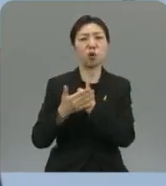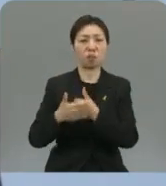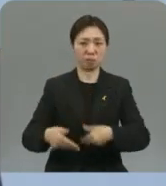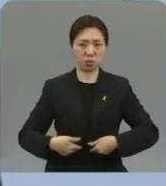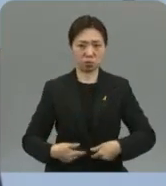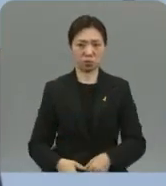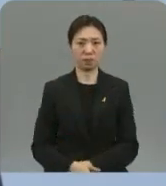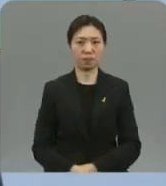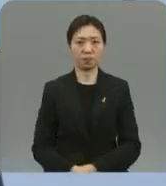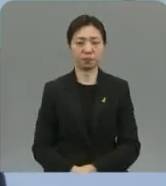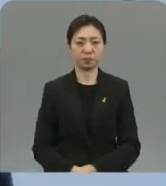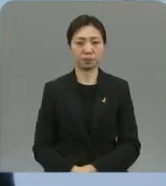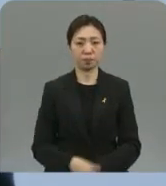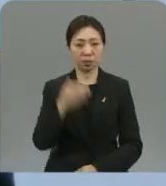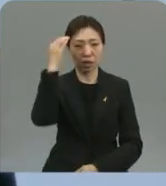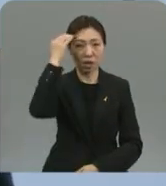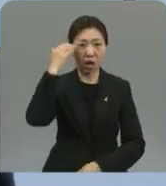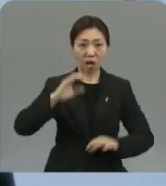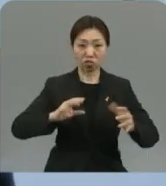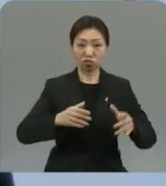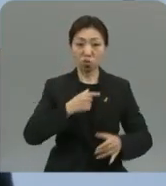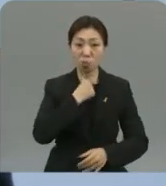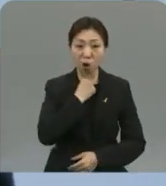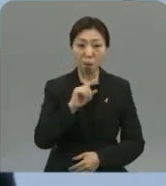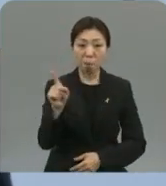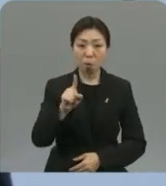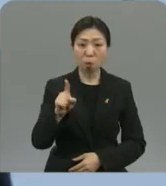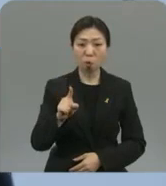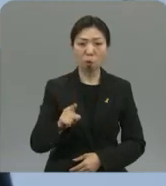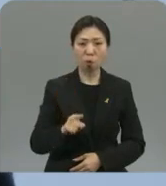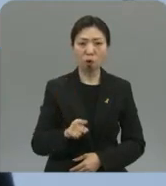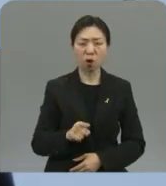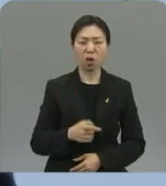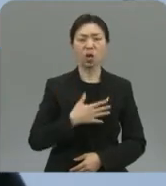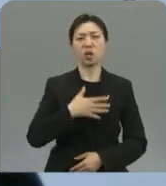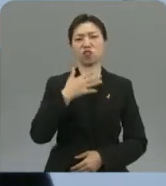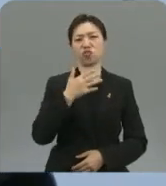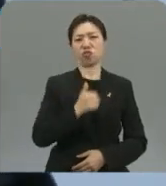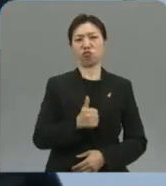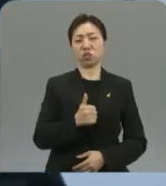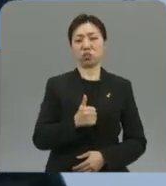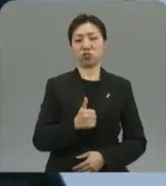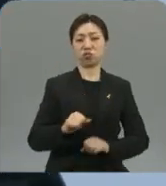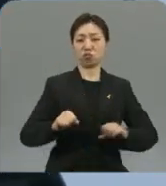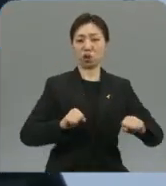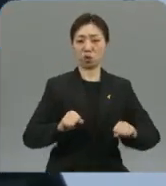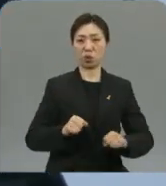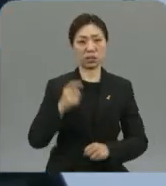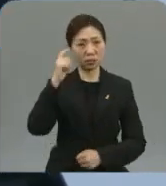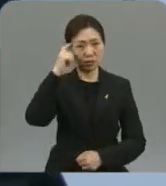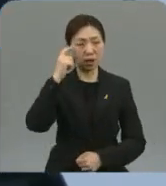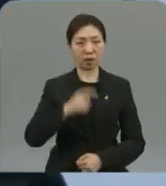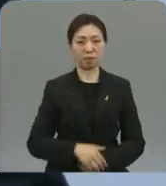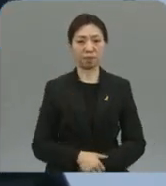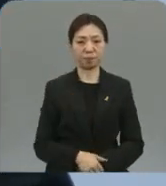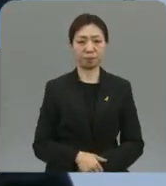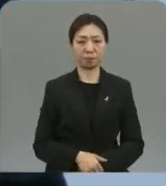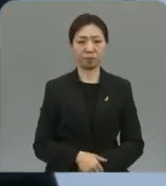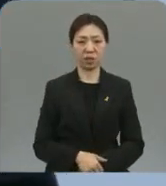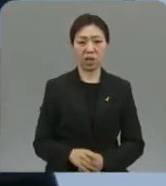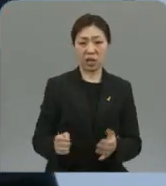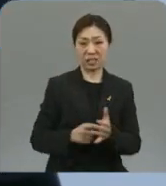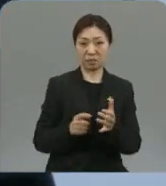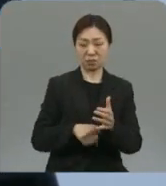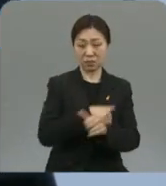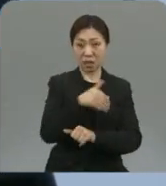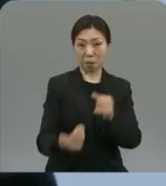qu'en cas d'urgence. Enfin, le haut responsable américain a avancé que lors du sommet entre Yoon Suk-yeol et Joe Biden, prévu le